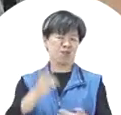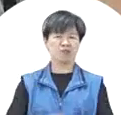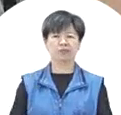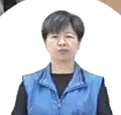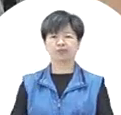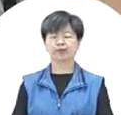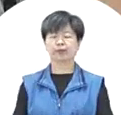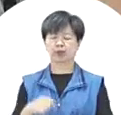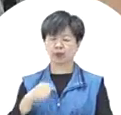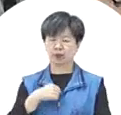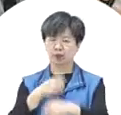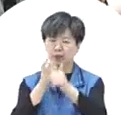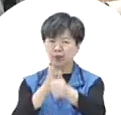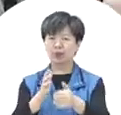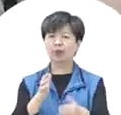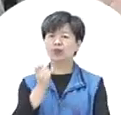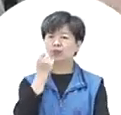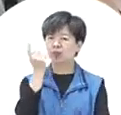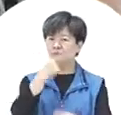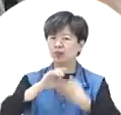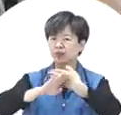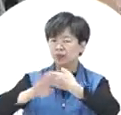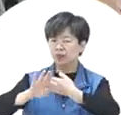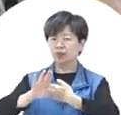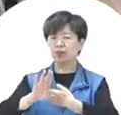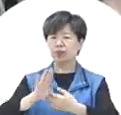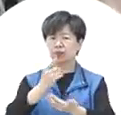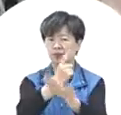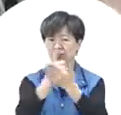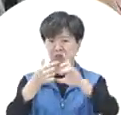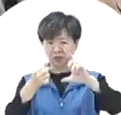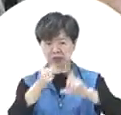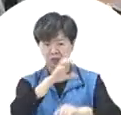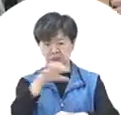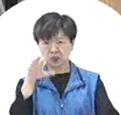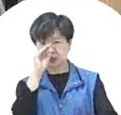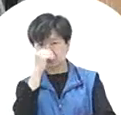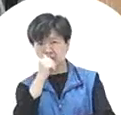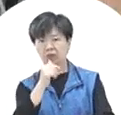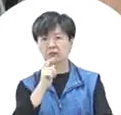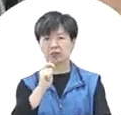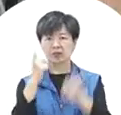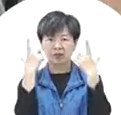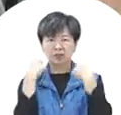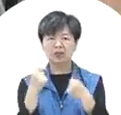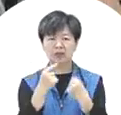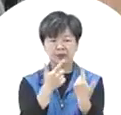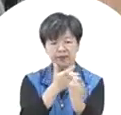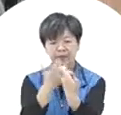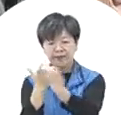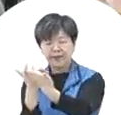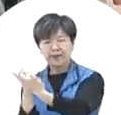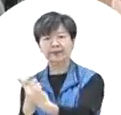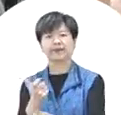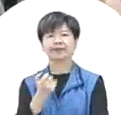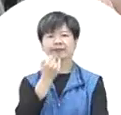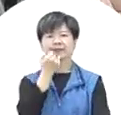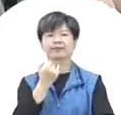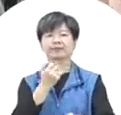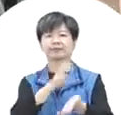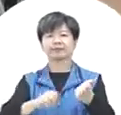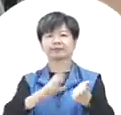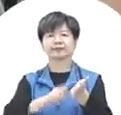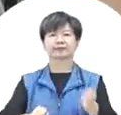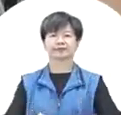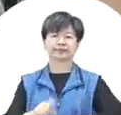来说，譬如说是不是可以有另外每个地区还有特性，然后做一些资源的结合，这样子才能够真的好时